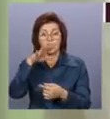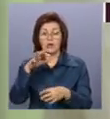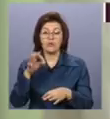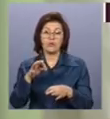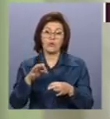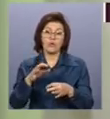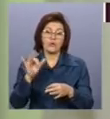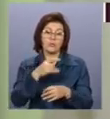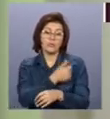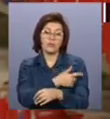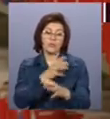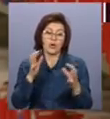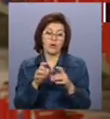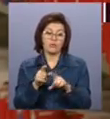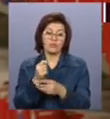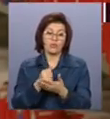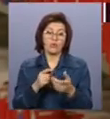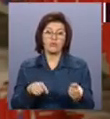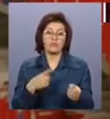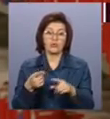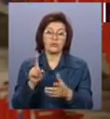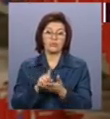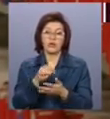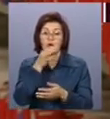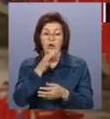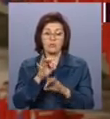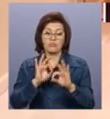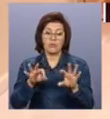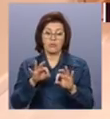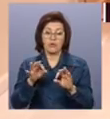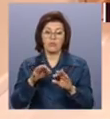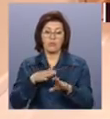мөлшері медициналық сақтандыру қорына аударылуы міндеттелетіні кеңінен түсіндірілді.